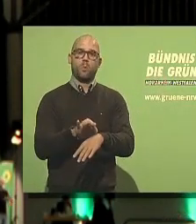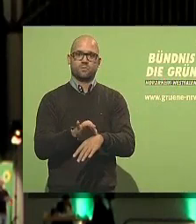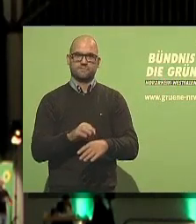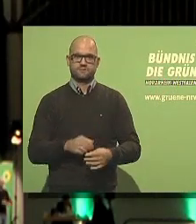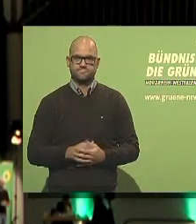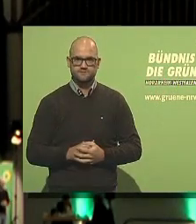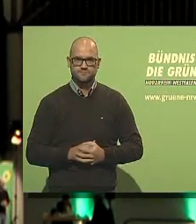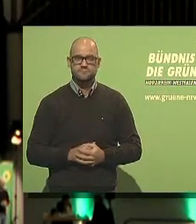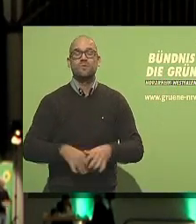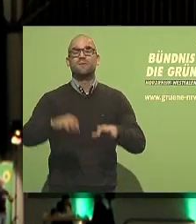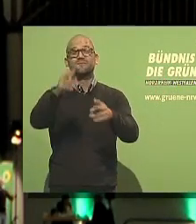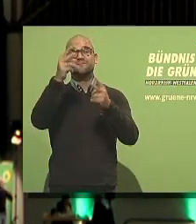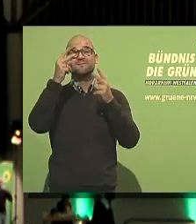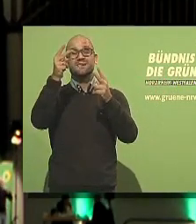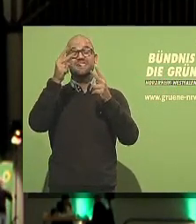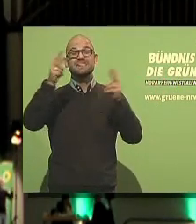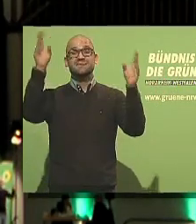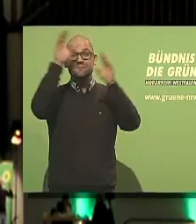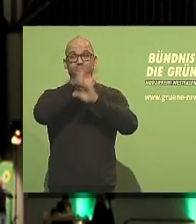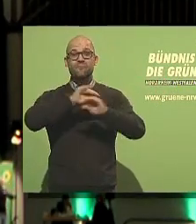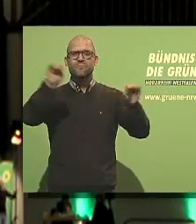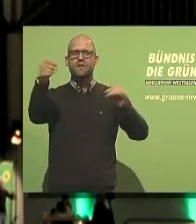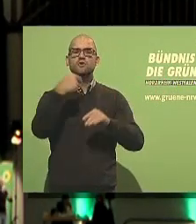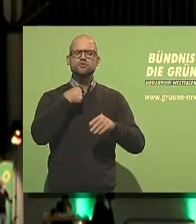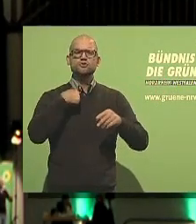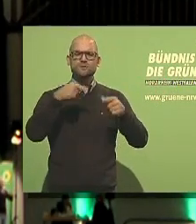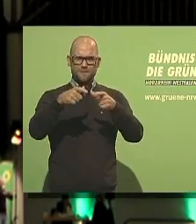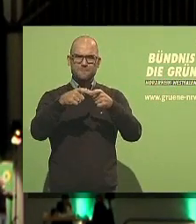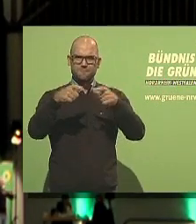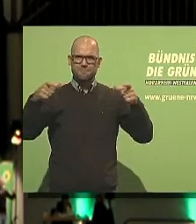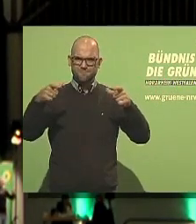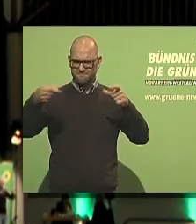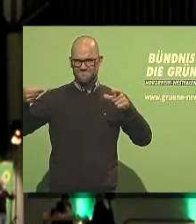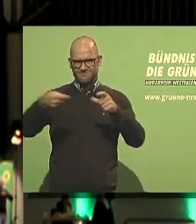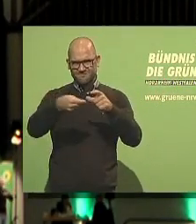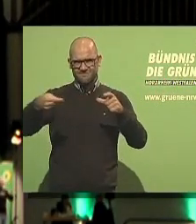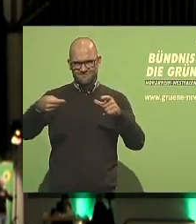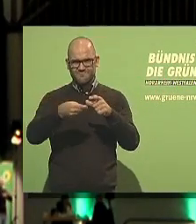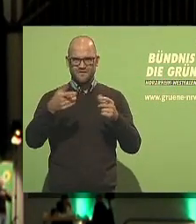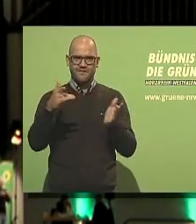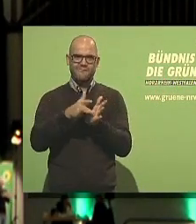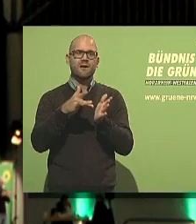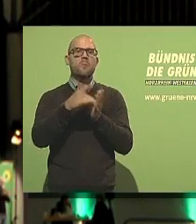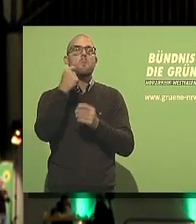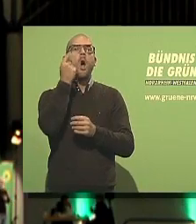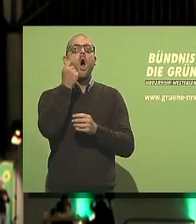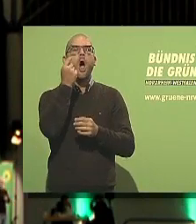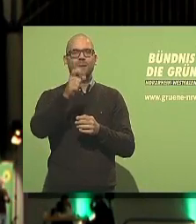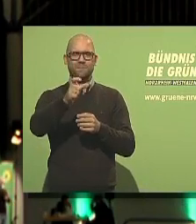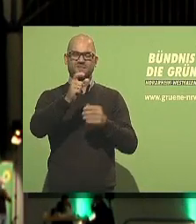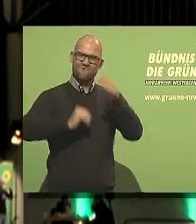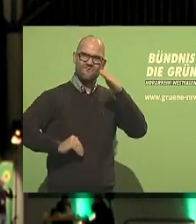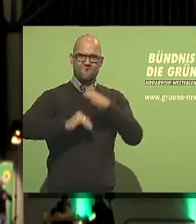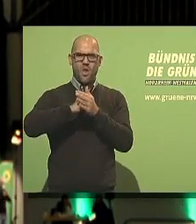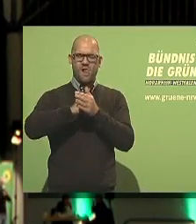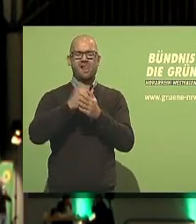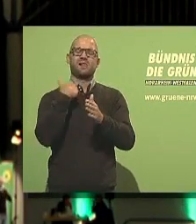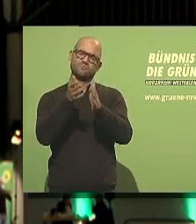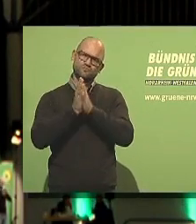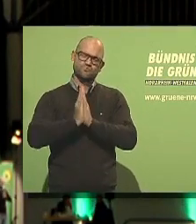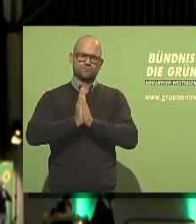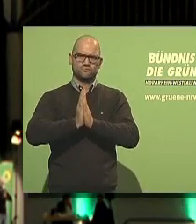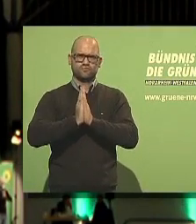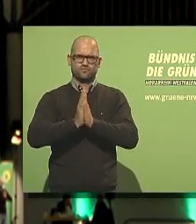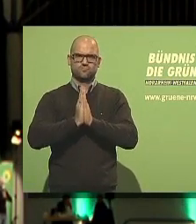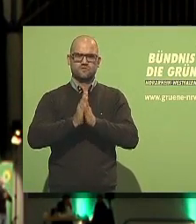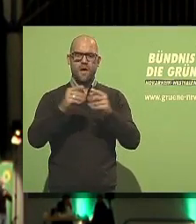ein wichtiger Hinweis betrifft noch diese Stimmgeräte. Damit ihr morgen auch genug Saft habt, um weiter abstimmen zu können, möchte ich euch bitten,